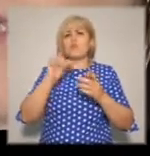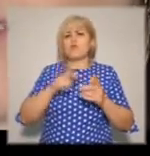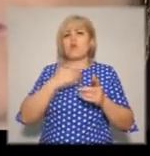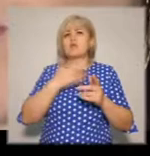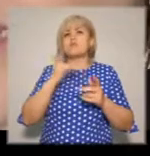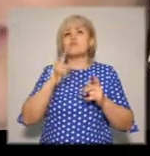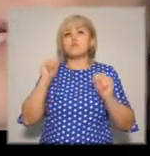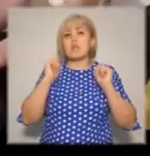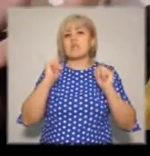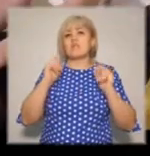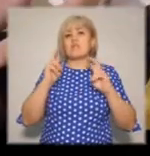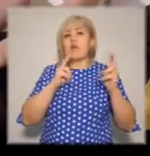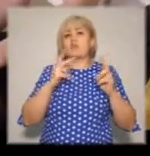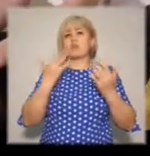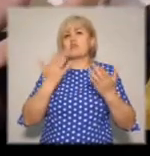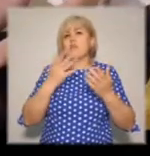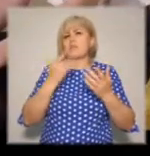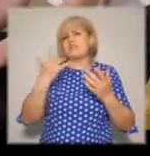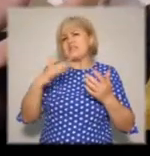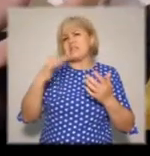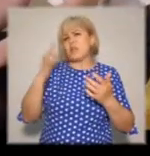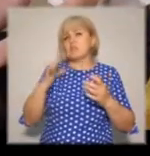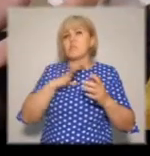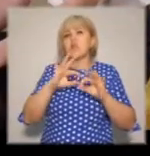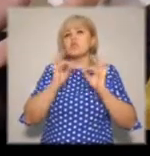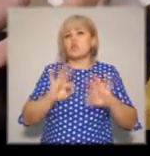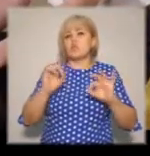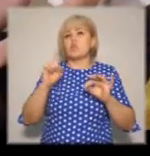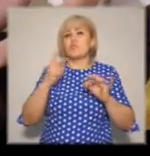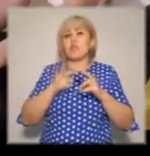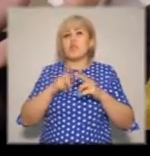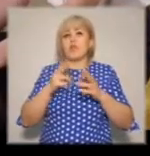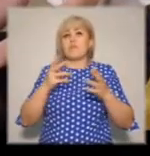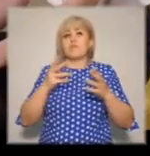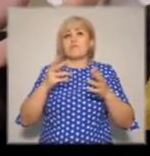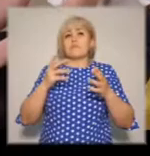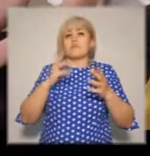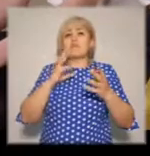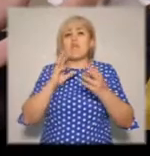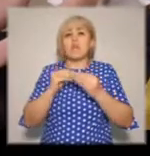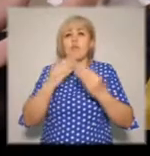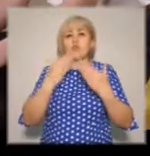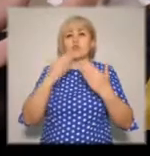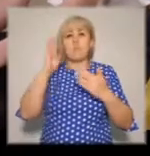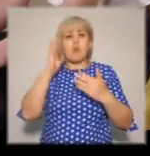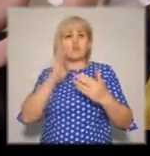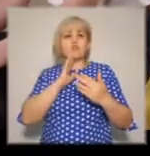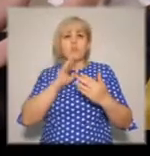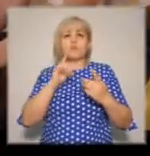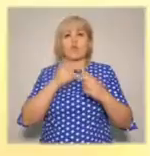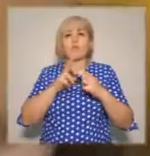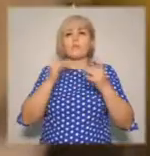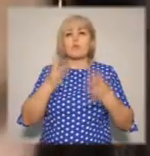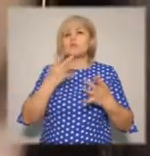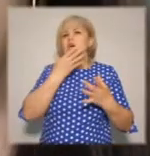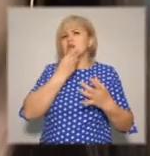мне бы хотелось, чтобы спортивный бальный танец, ну, хотя бы процентов на 50 был искусством. Потому что это эстетика, потому что это